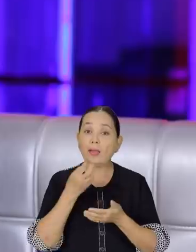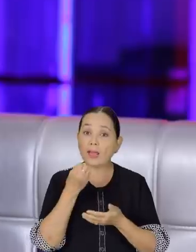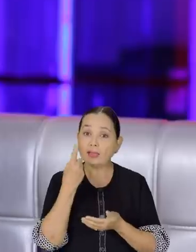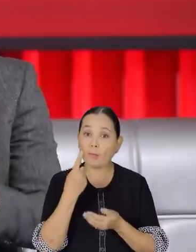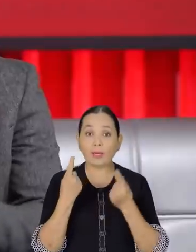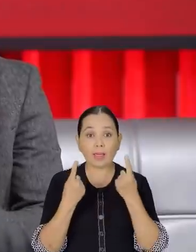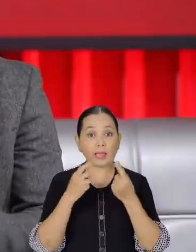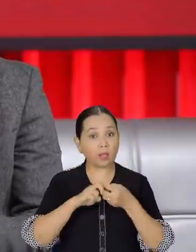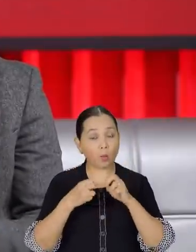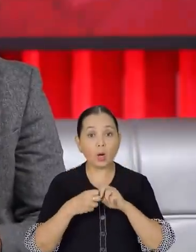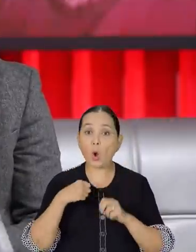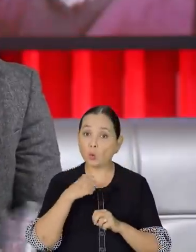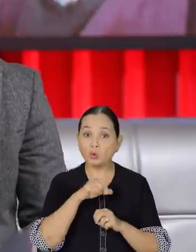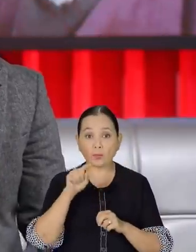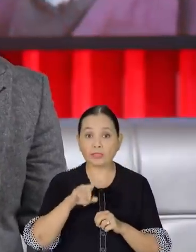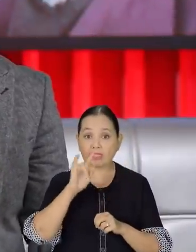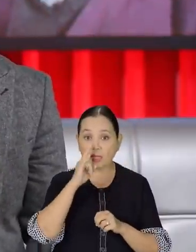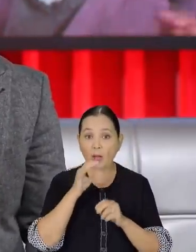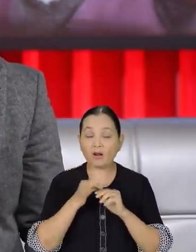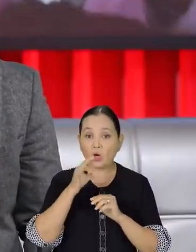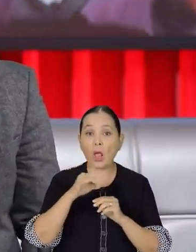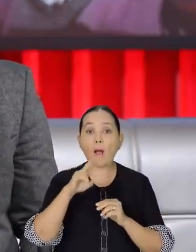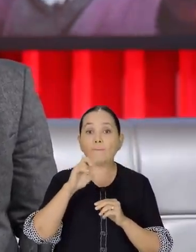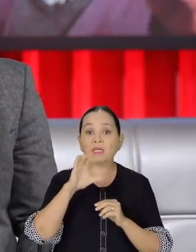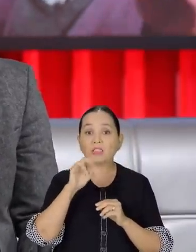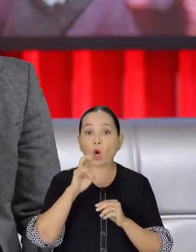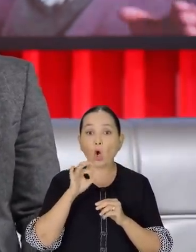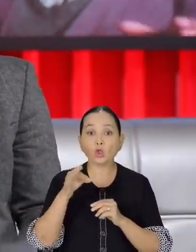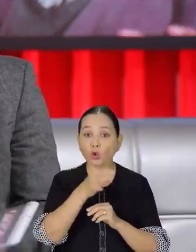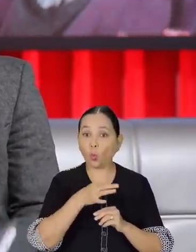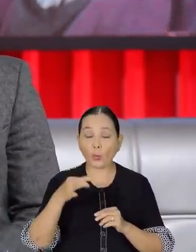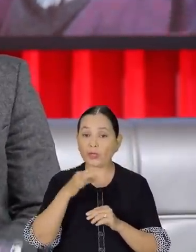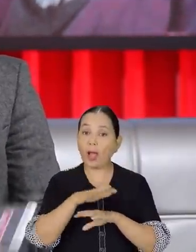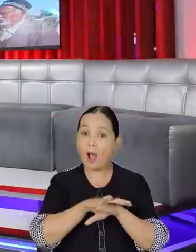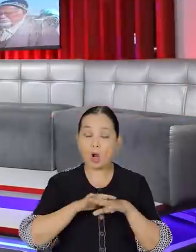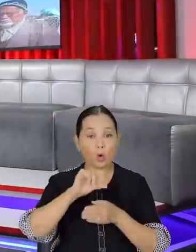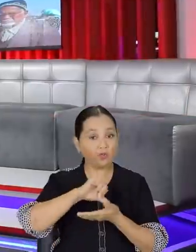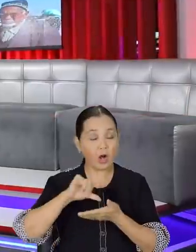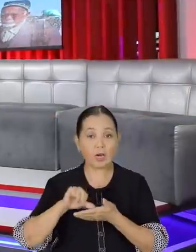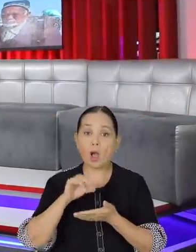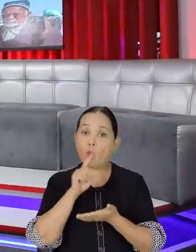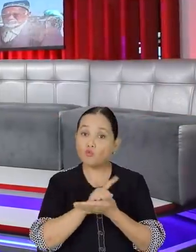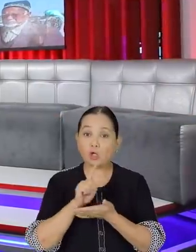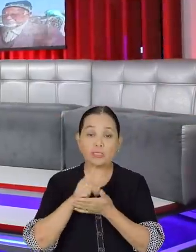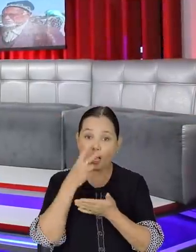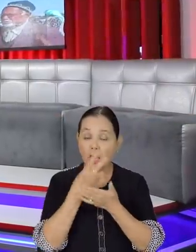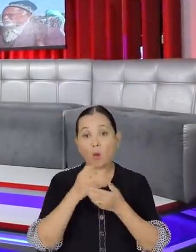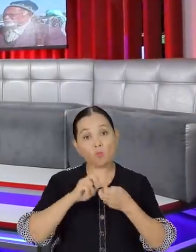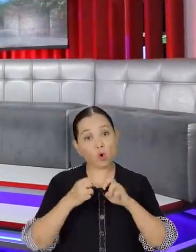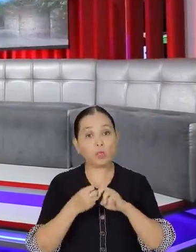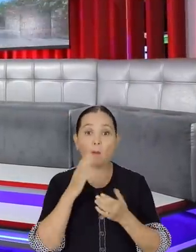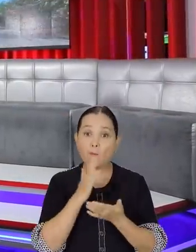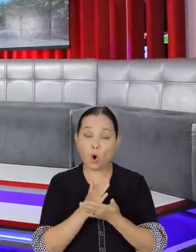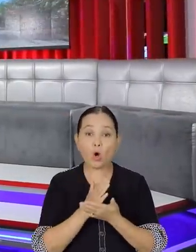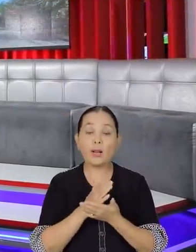bir katta muammo o'zimizda Samarqand viloyati Pastdarg'om tumanida aholi vakillari mutasaddilariga qarab muammolar